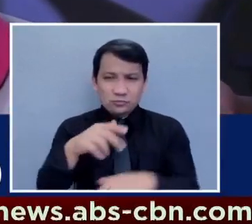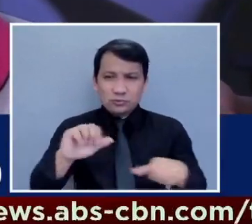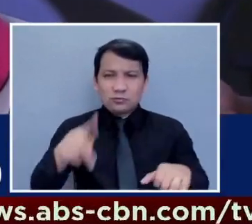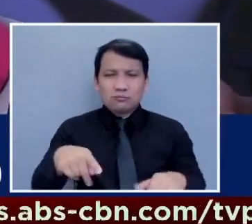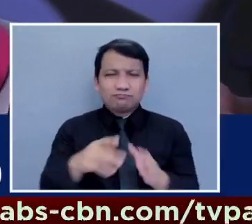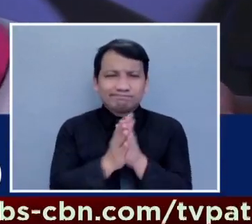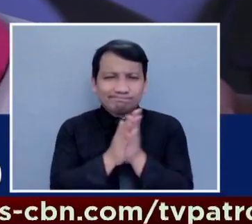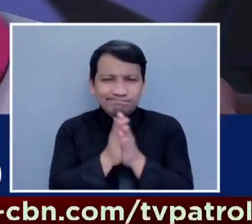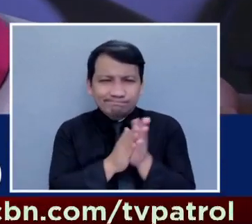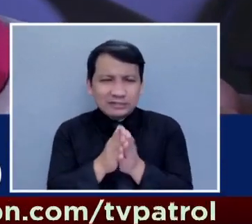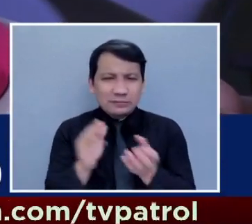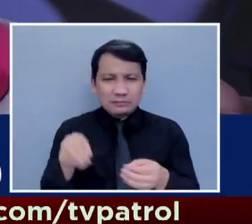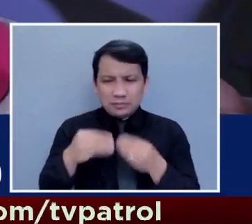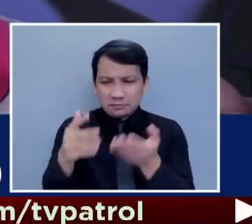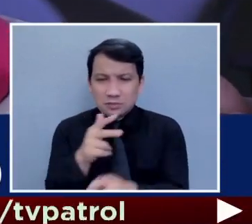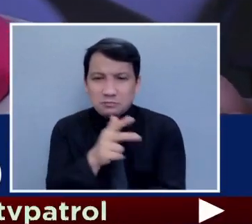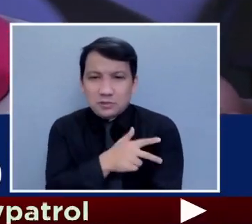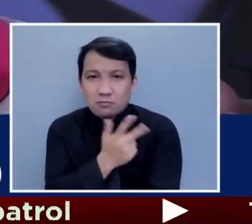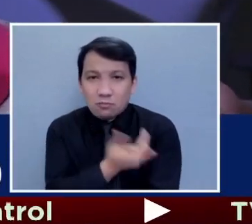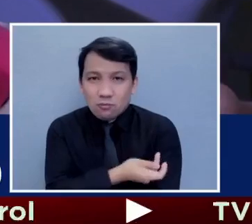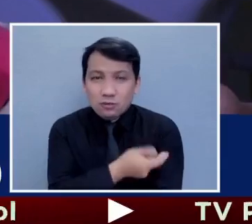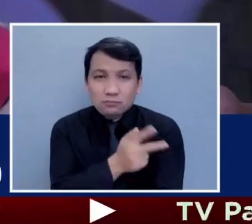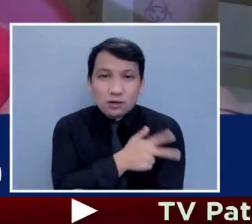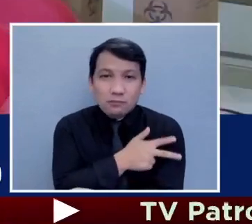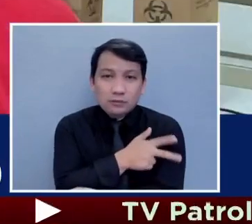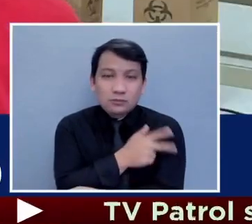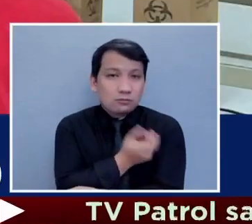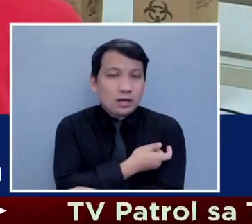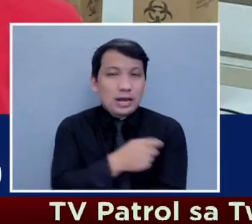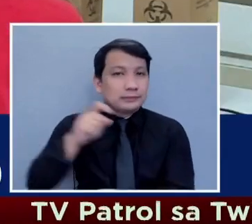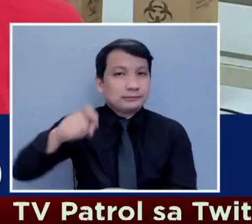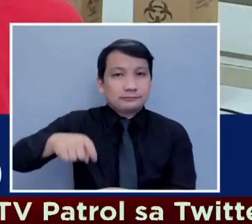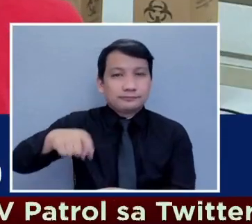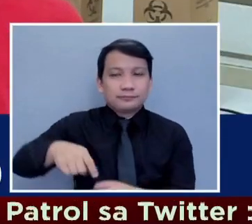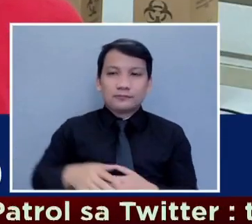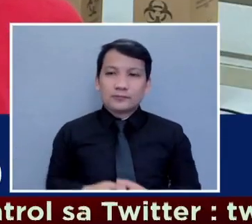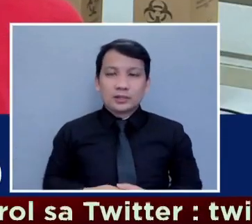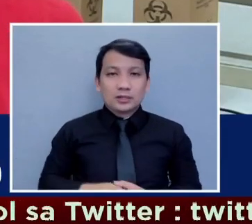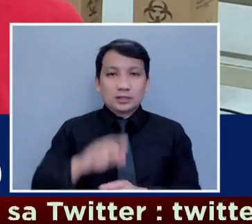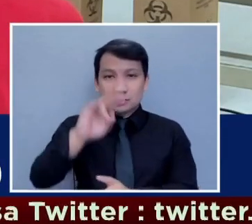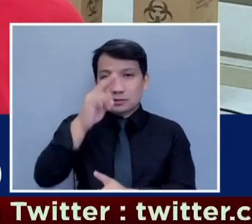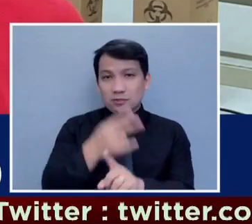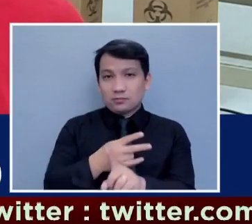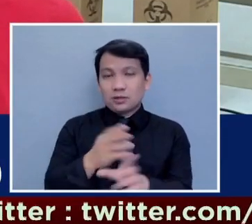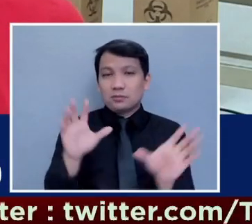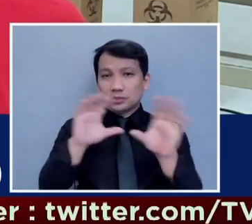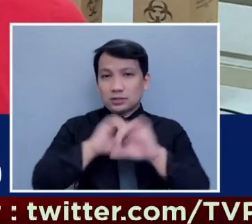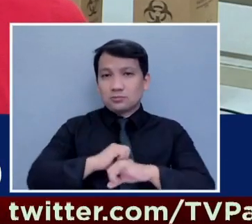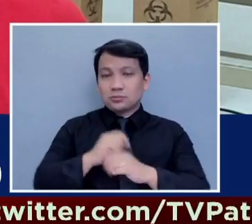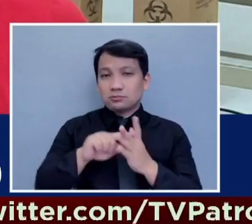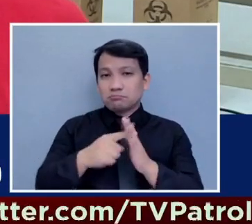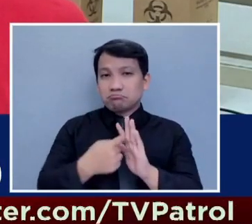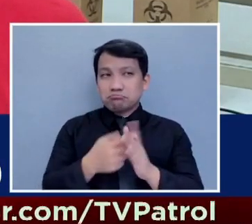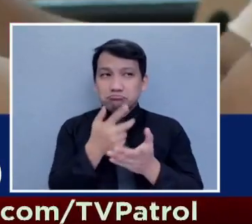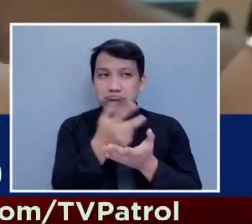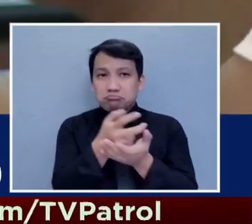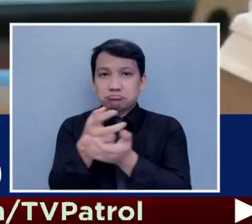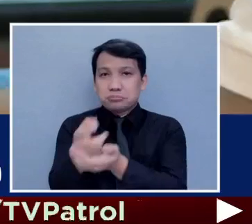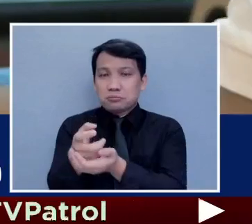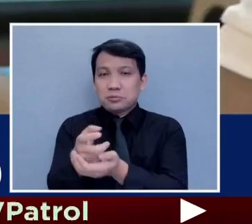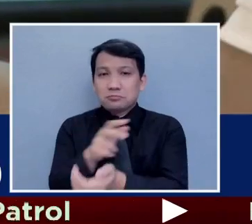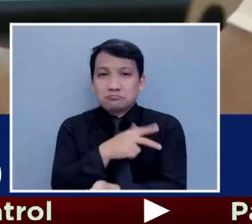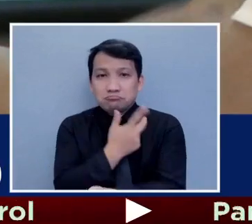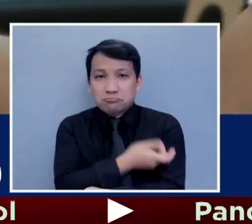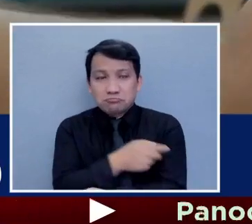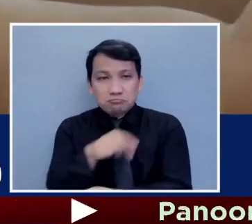ako na mabigyan sila ng booster na kailangan niya. 7 matapos simula ng Pilipinas ang pagbabakuna kontra COVID sa